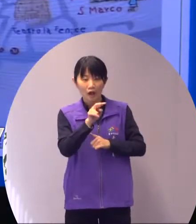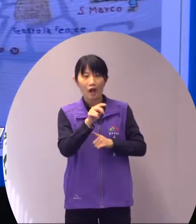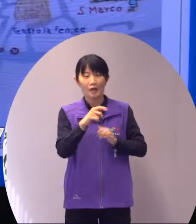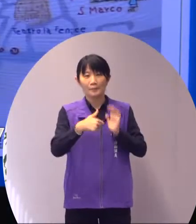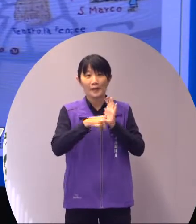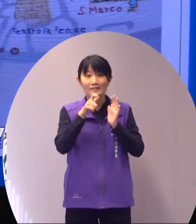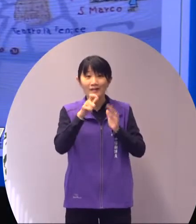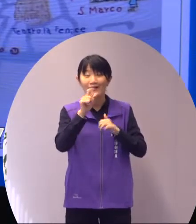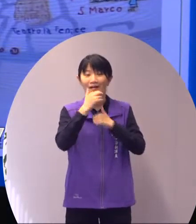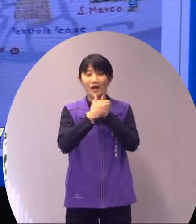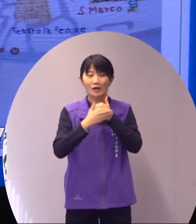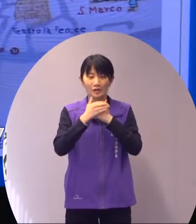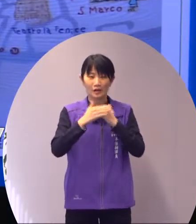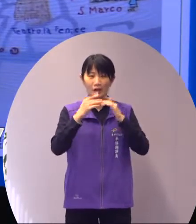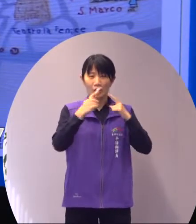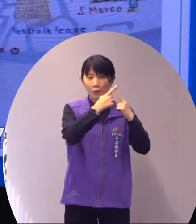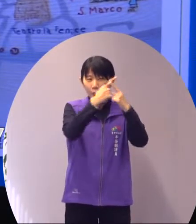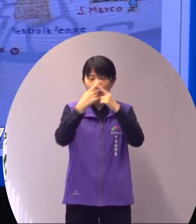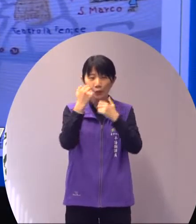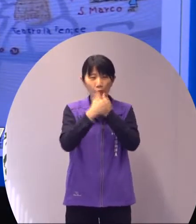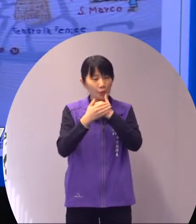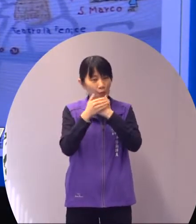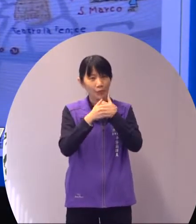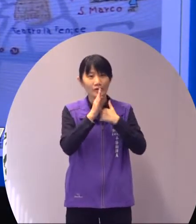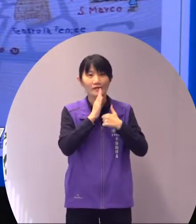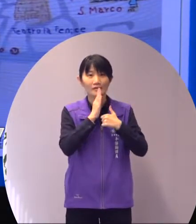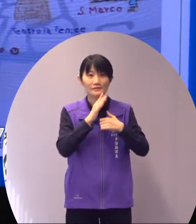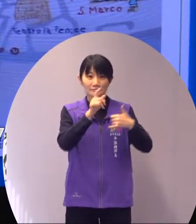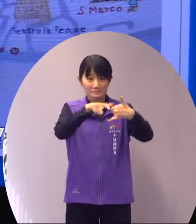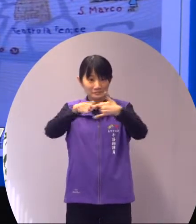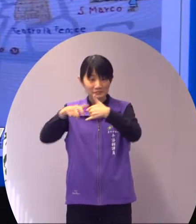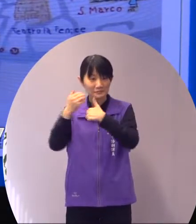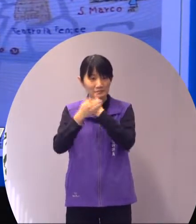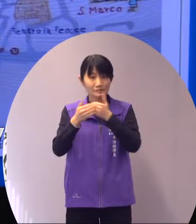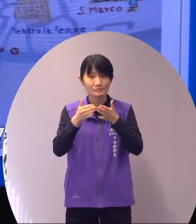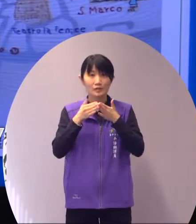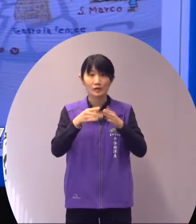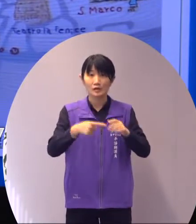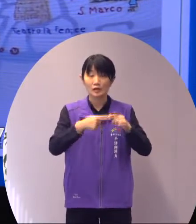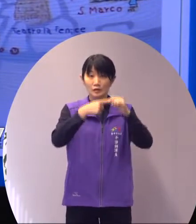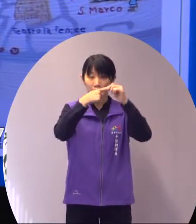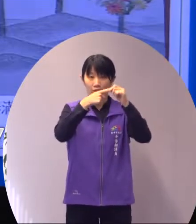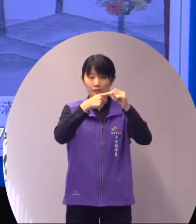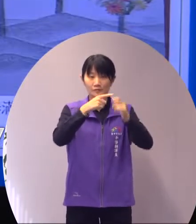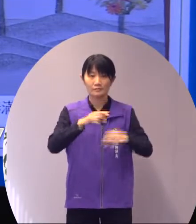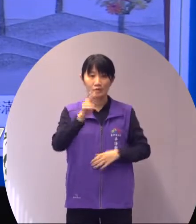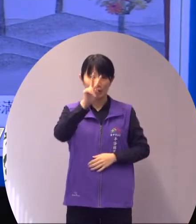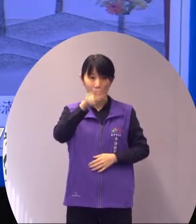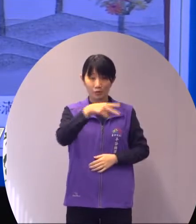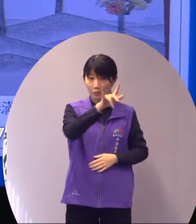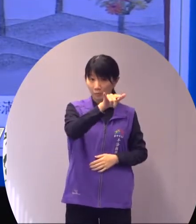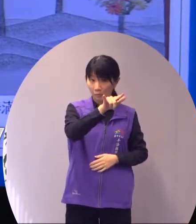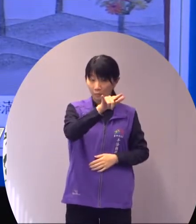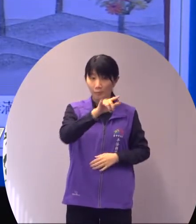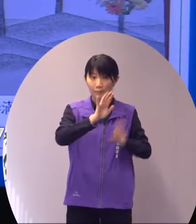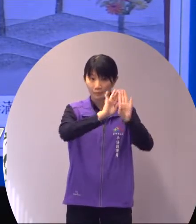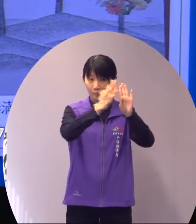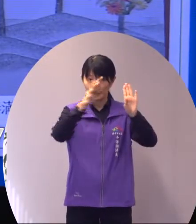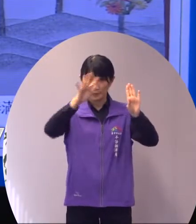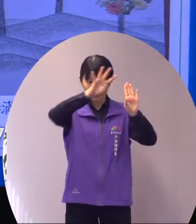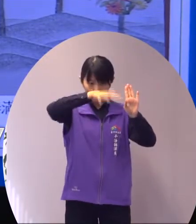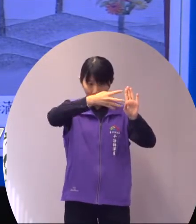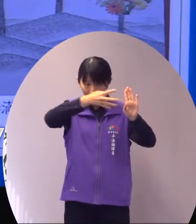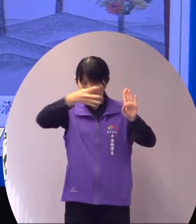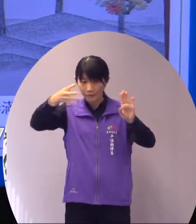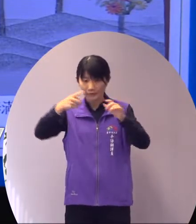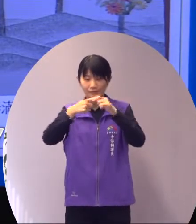宝。那第一件是传统工艺是刻丝，它的保存者是刘千韶义师。那第二件传统工